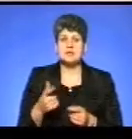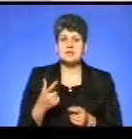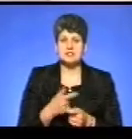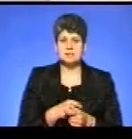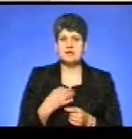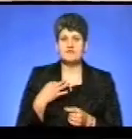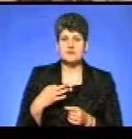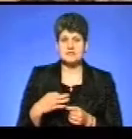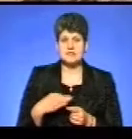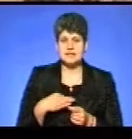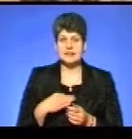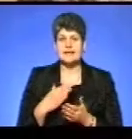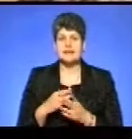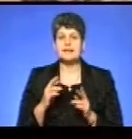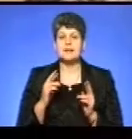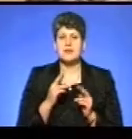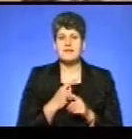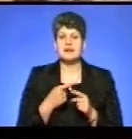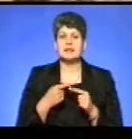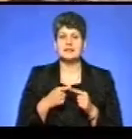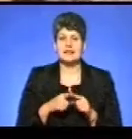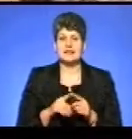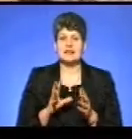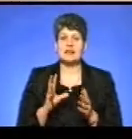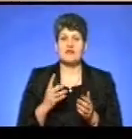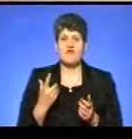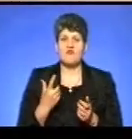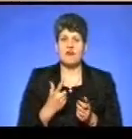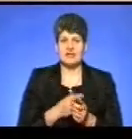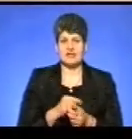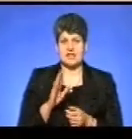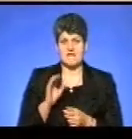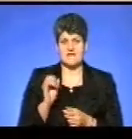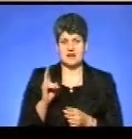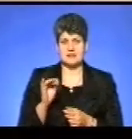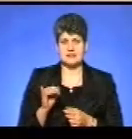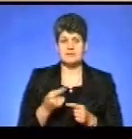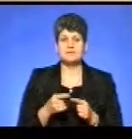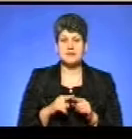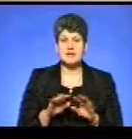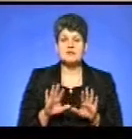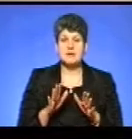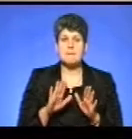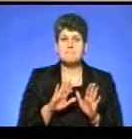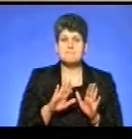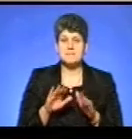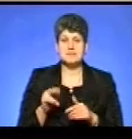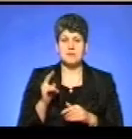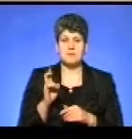сина Індіри Белей, є неправильна техніка введення вакцини. Дана несприятлива подія після імунізації